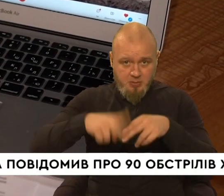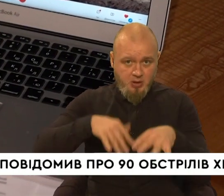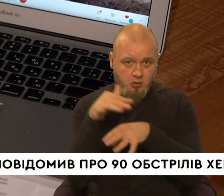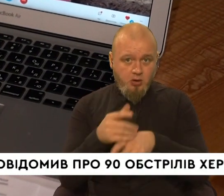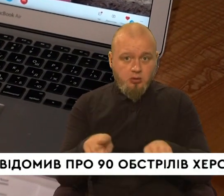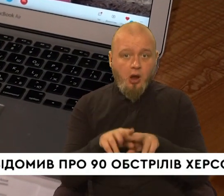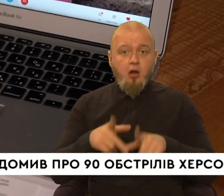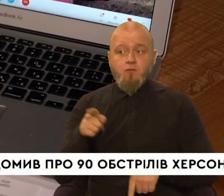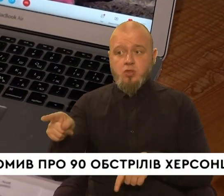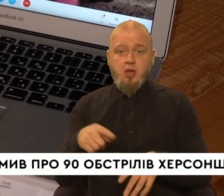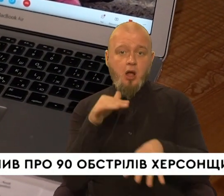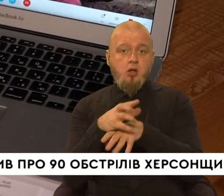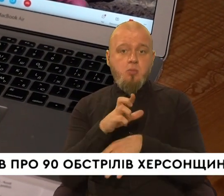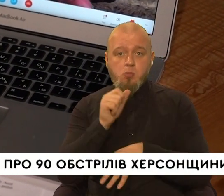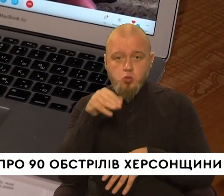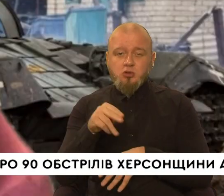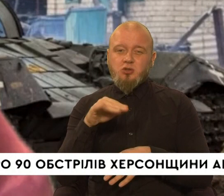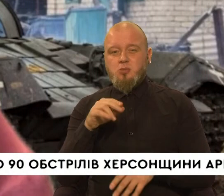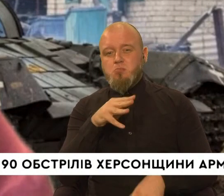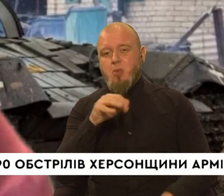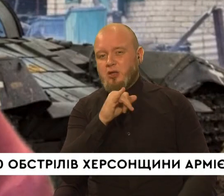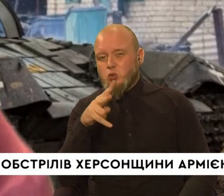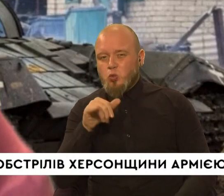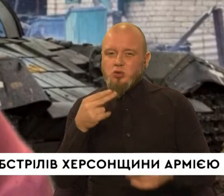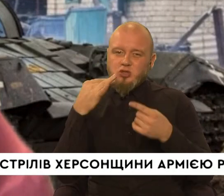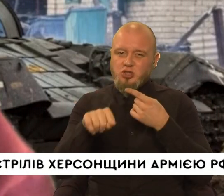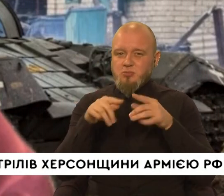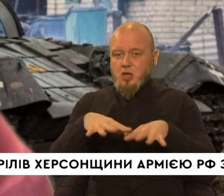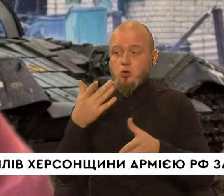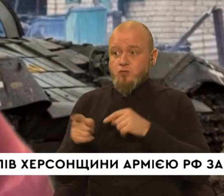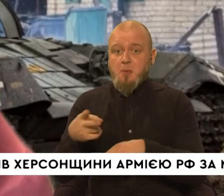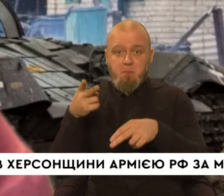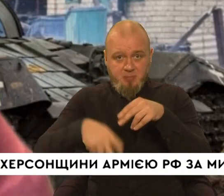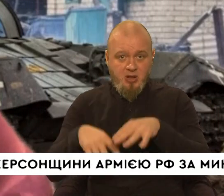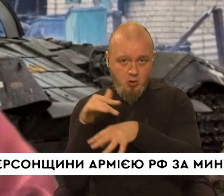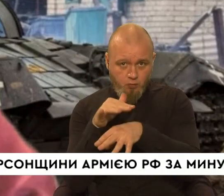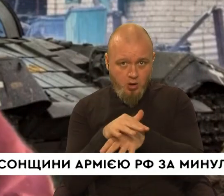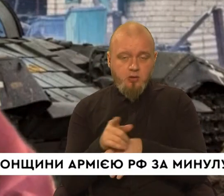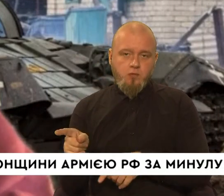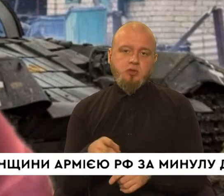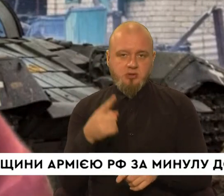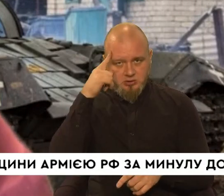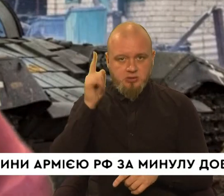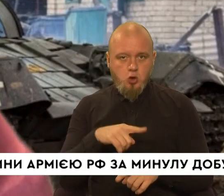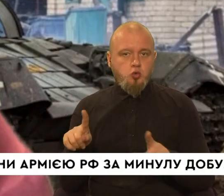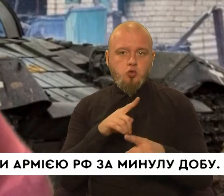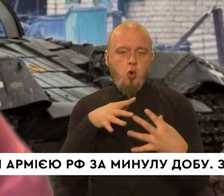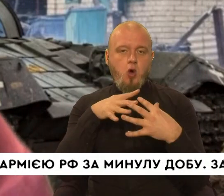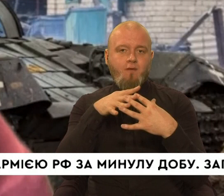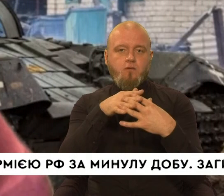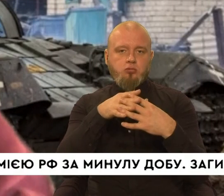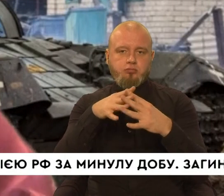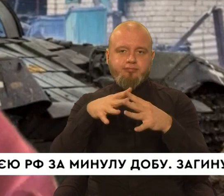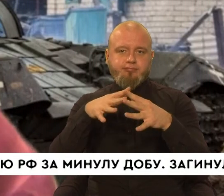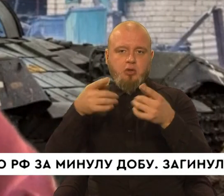атакувати так, як вони атакують Бахмут чи Мар'янку, чи інші місця, якщо вони припинять атакувати, вони знають, що фронт розвалиться,